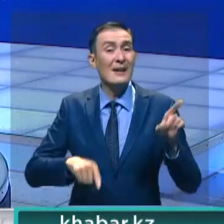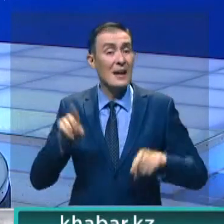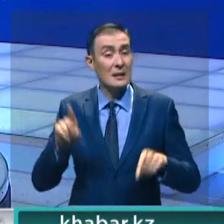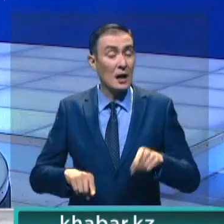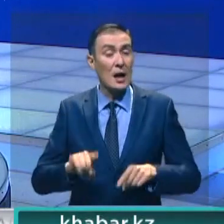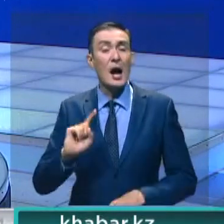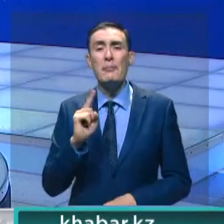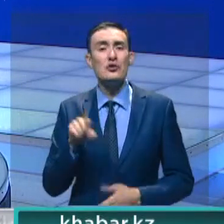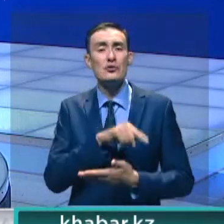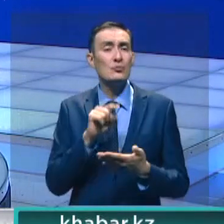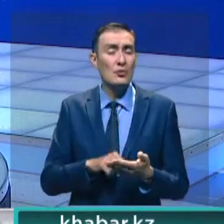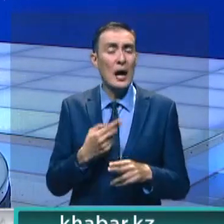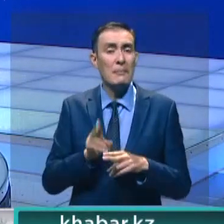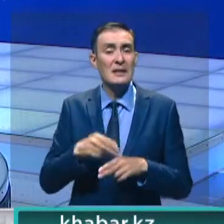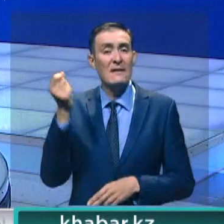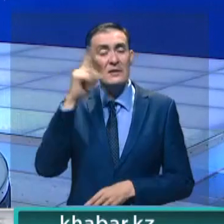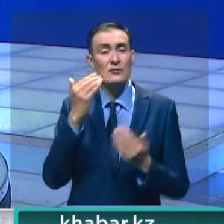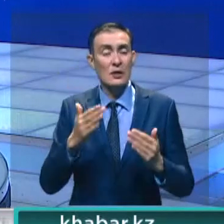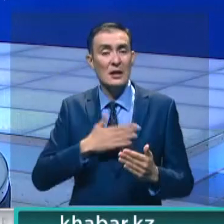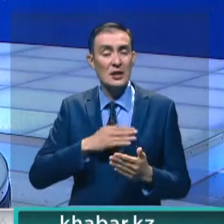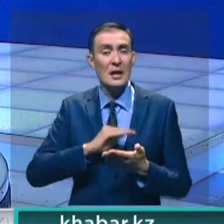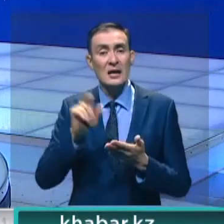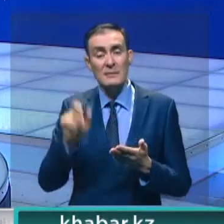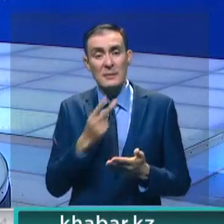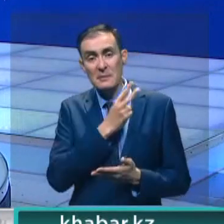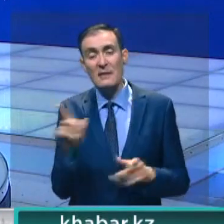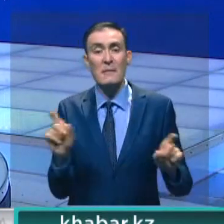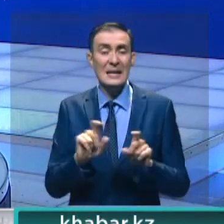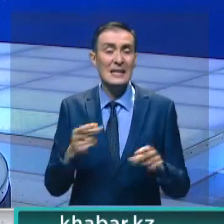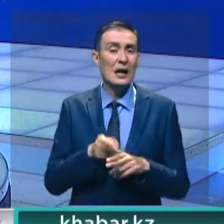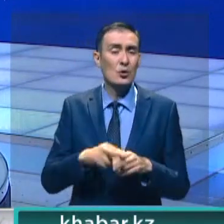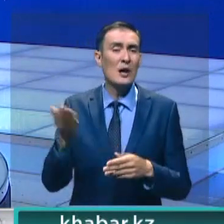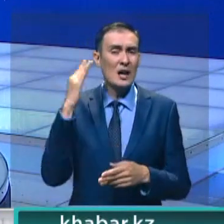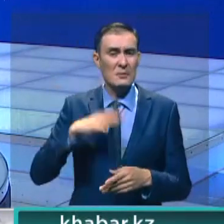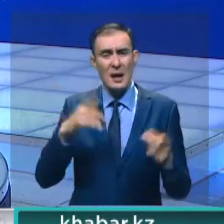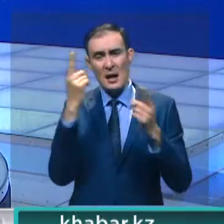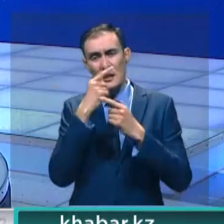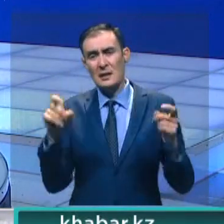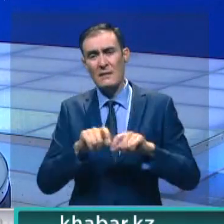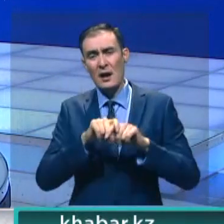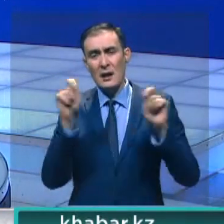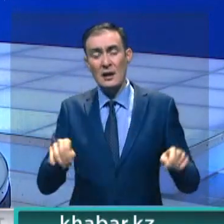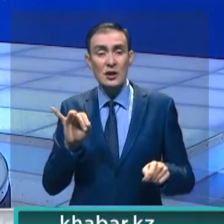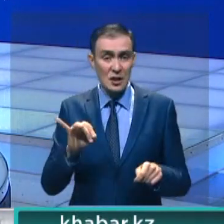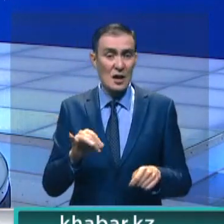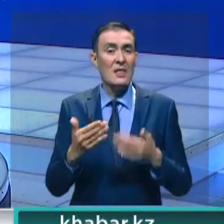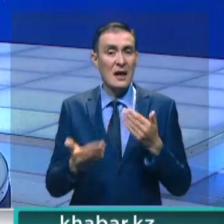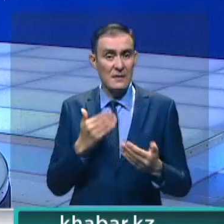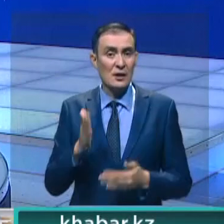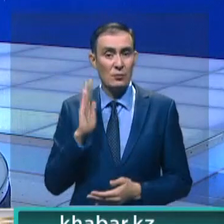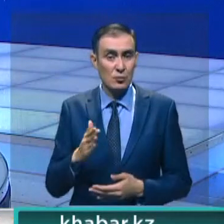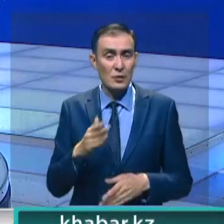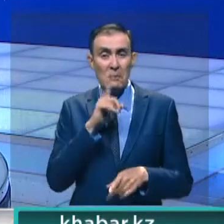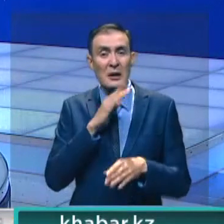редко. Почему, выясняла Роза Сатканова. Она прошлась по торговым точкам, которые когда-то громко открывали и, скорее всего, будут